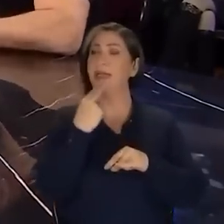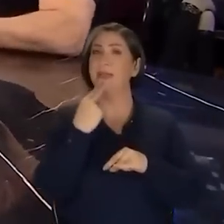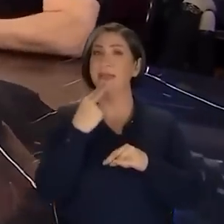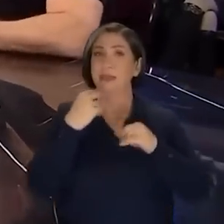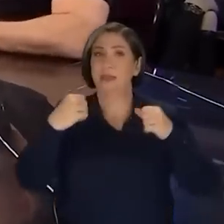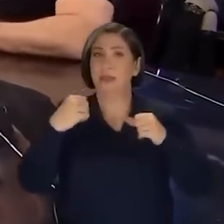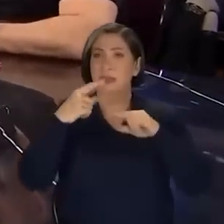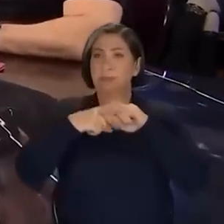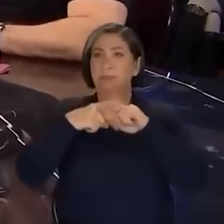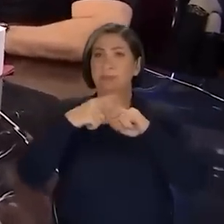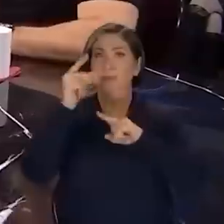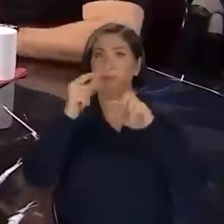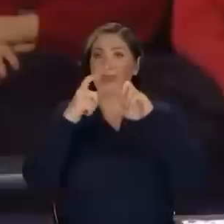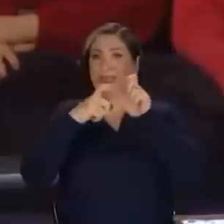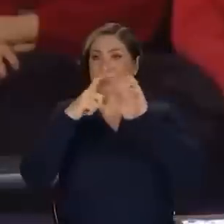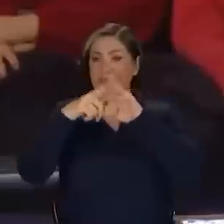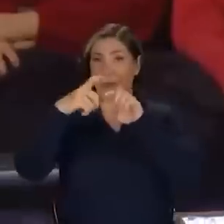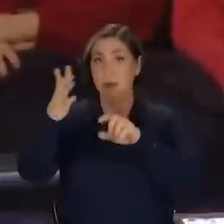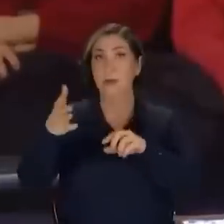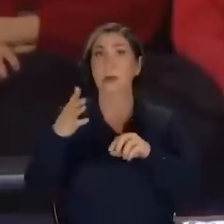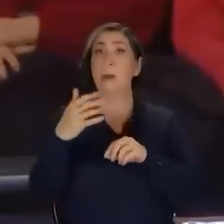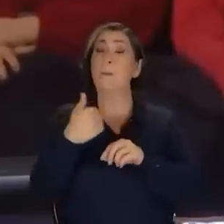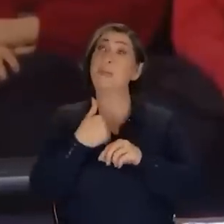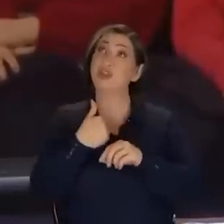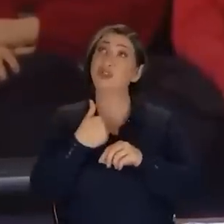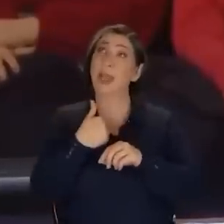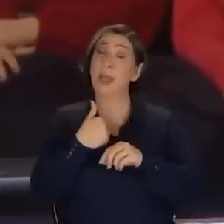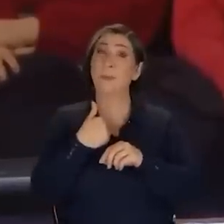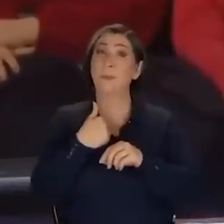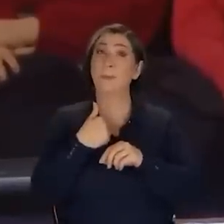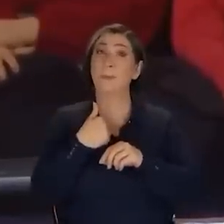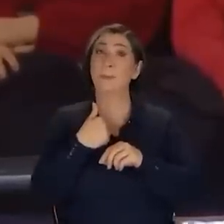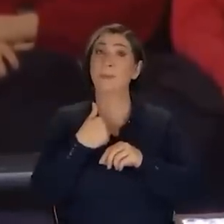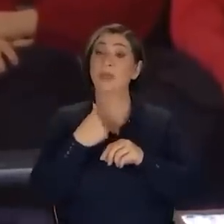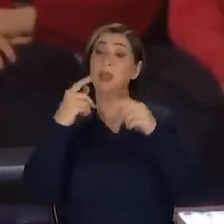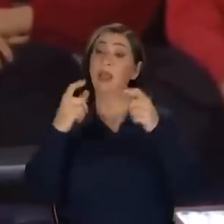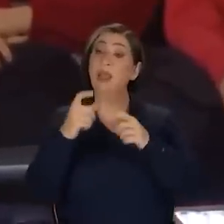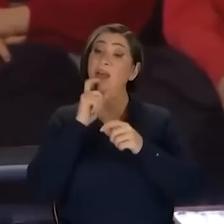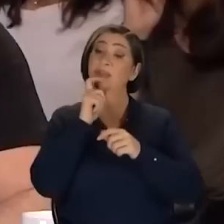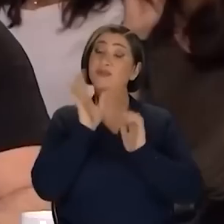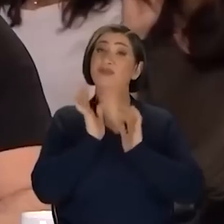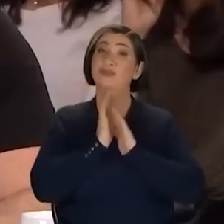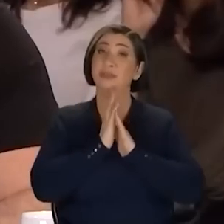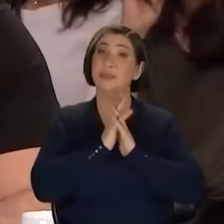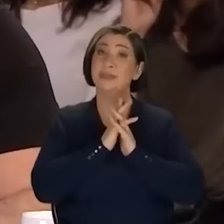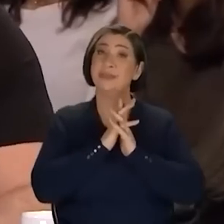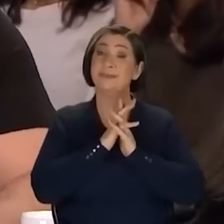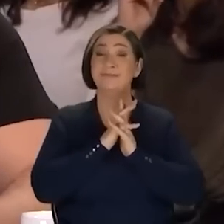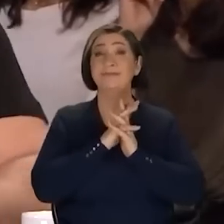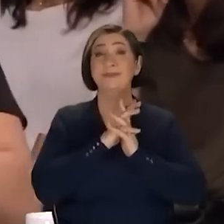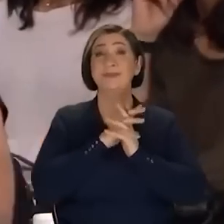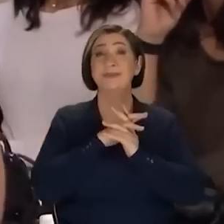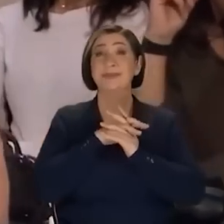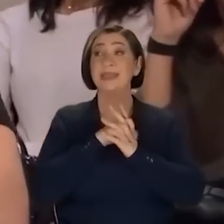hipster olmak Ee diyor ki mesela Bence diyor Ee mecrası almış Yani